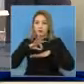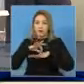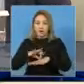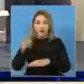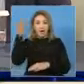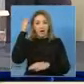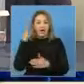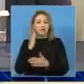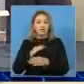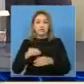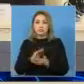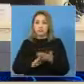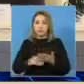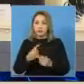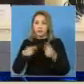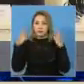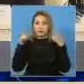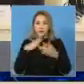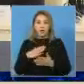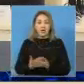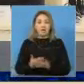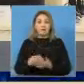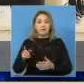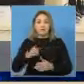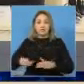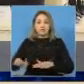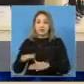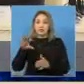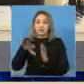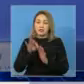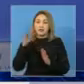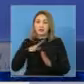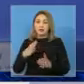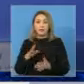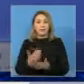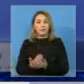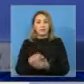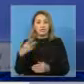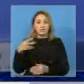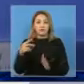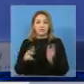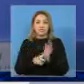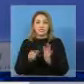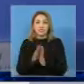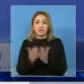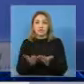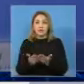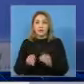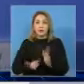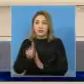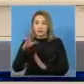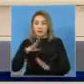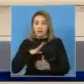Ақын-жазушылар саланың өзекті мәселелерін талқылап, жергілікті қаламгерлердің таңдаулы шығармалары енген 27 томдық кітаптың тұсауы